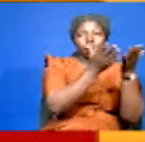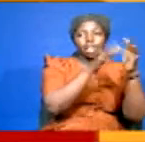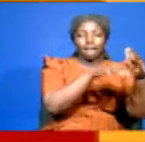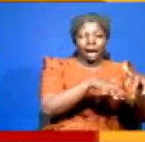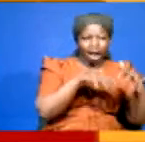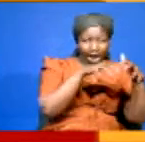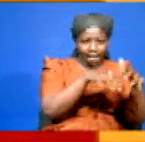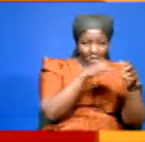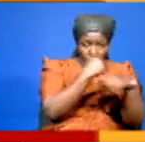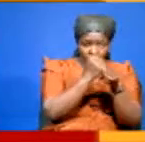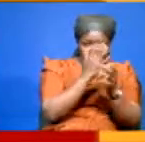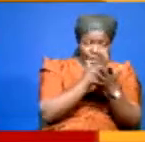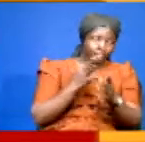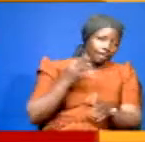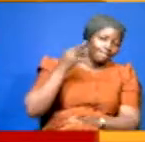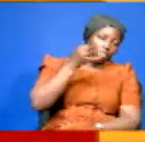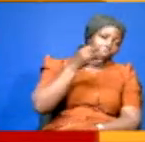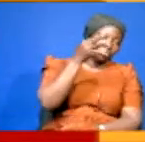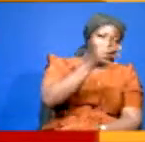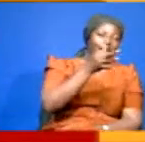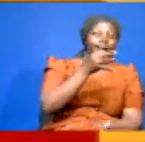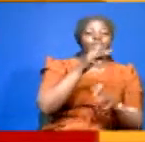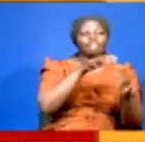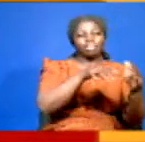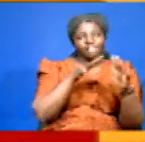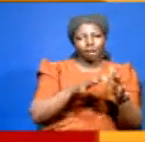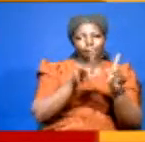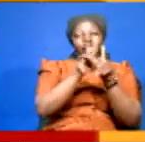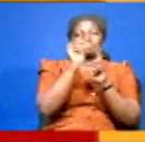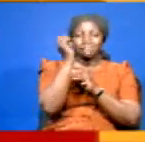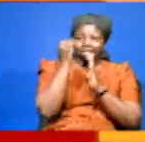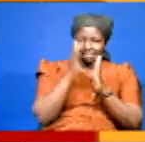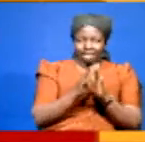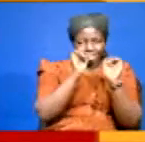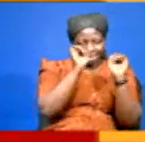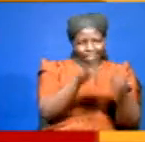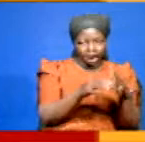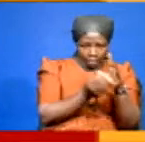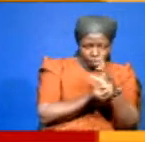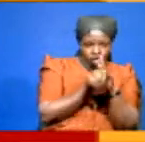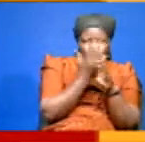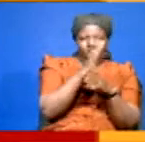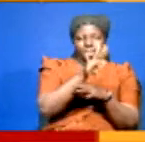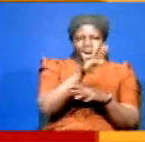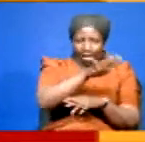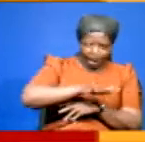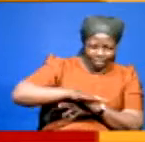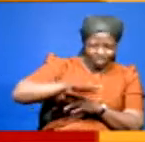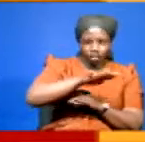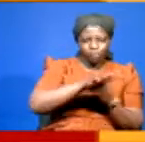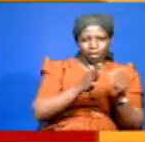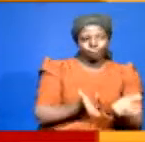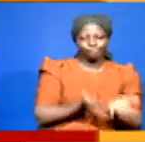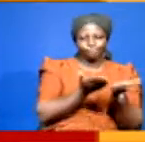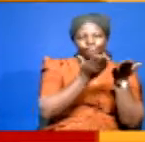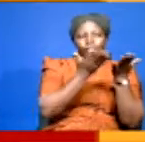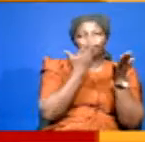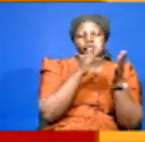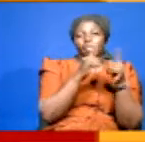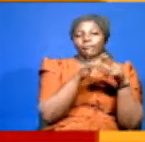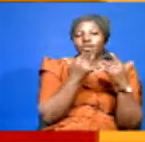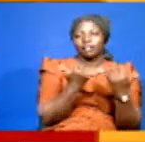za usoni wakulima hata Wakenya wenyewe wao wanaweza kuzalisha, mazingira yao yameimarika. Lakini sasa hivi kuna ili swala